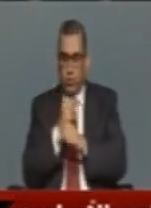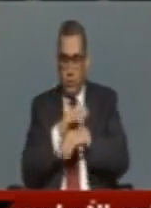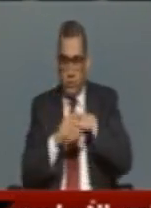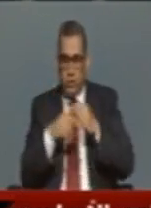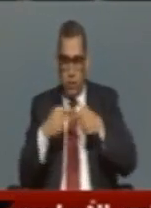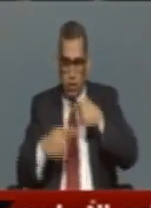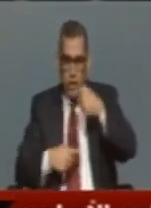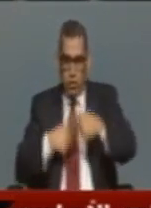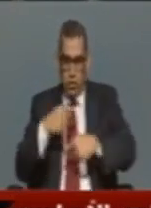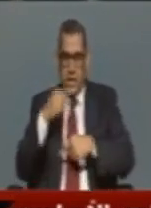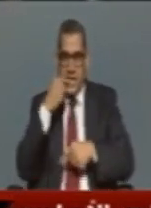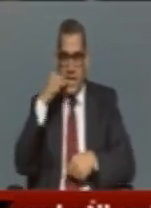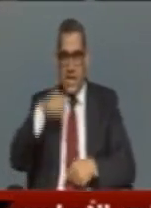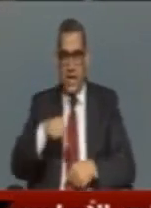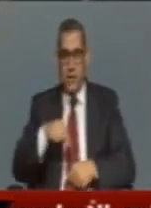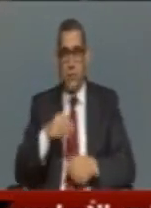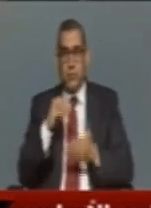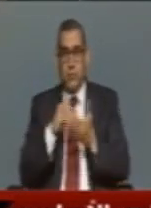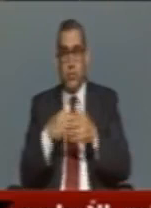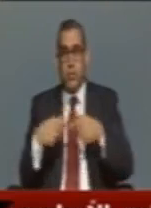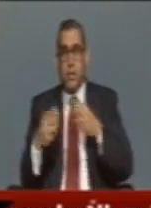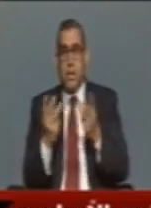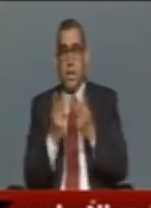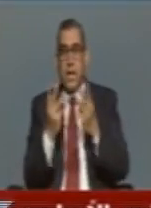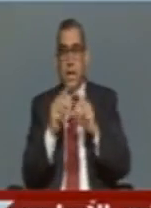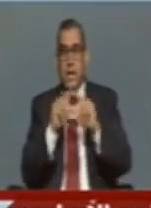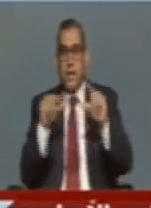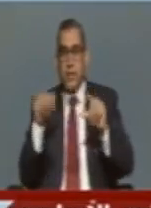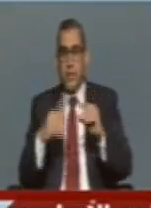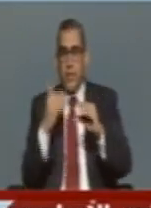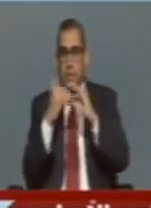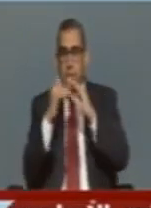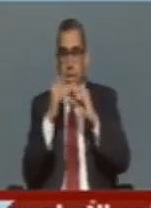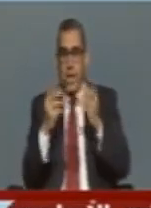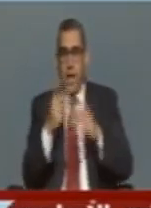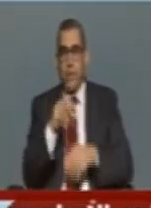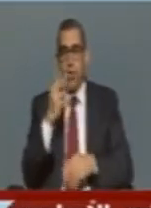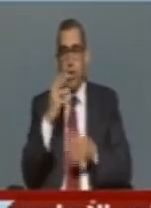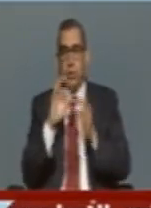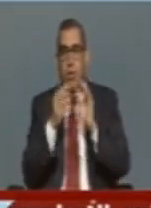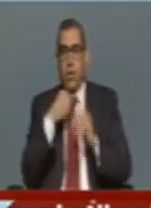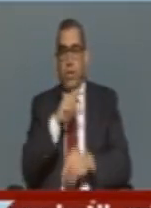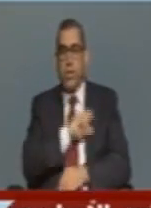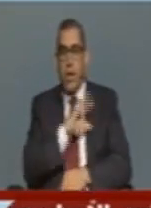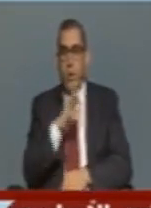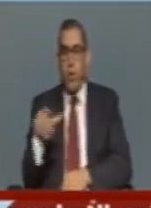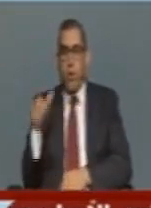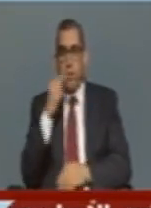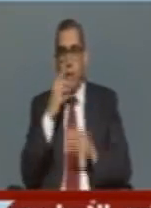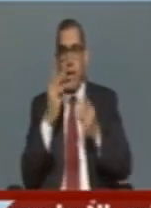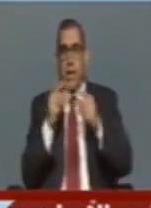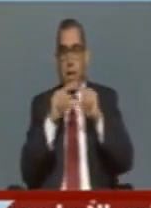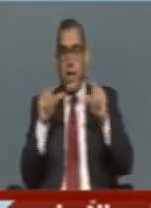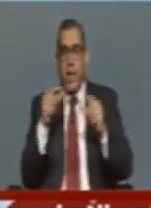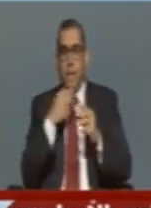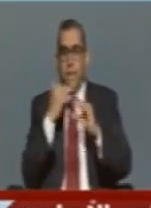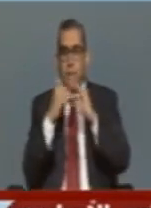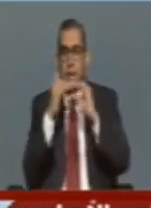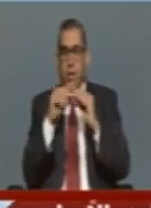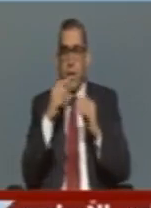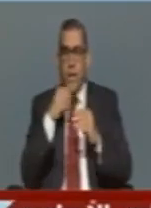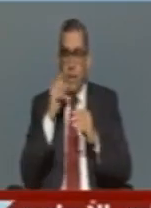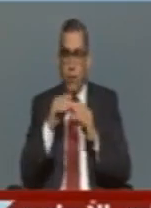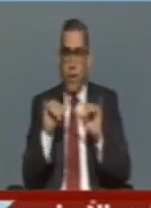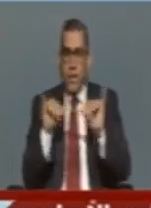العام البريد الإلكتروني الأكثر من 16 مليون كل طالب عندي له بريد الكتروني اقدر ابعت له رساله على